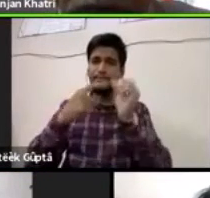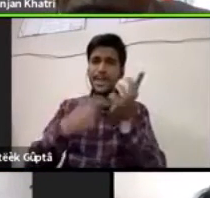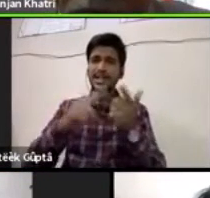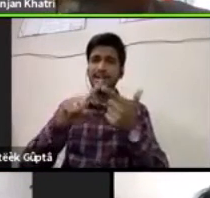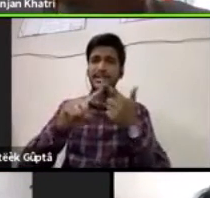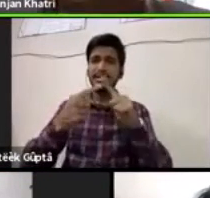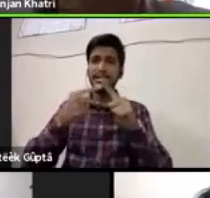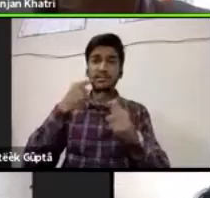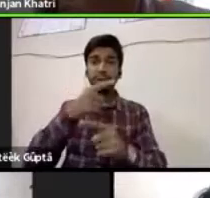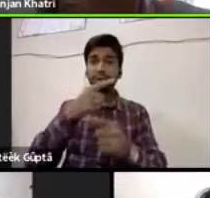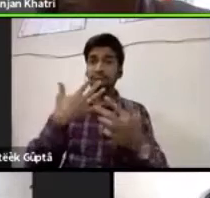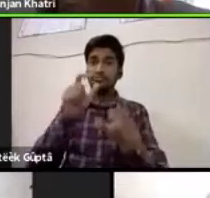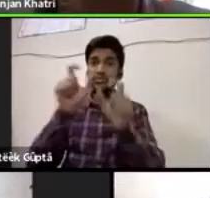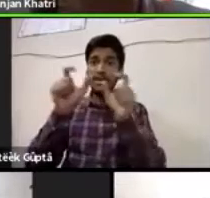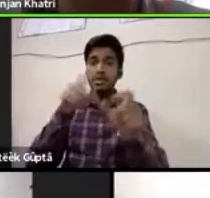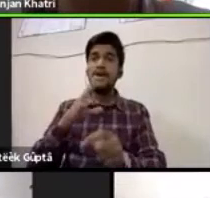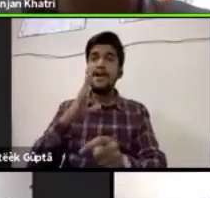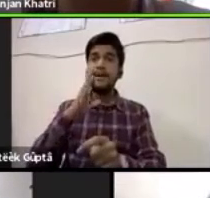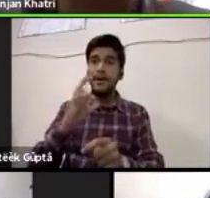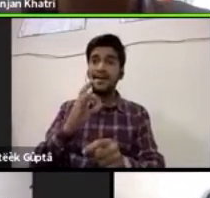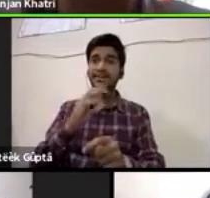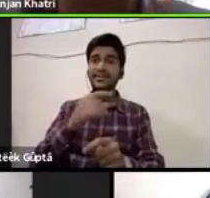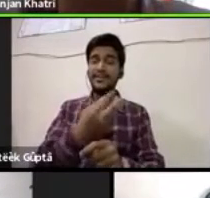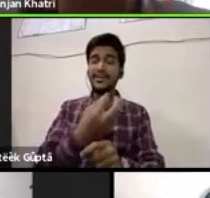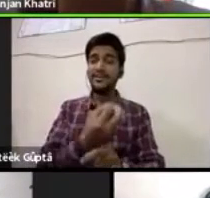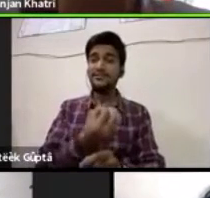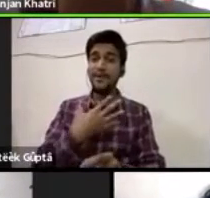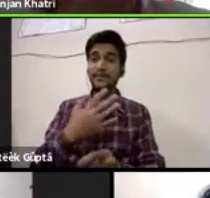point. आपने एक बहुत अच्छा